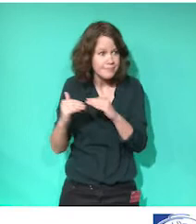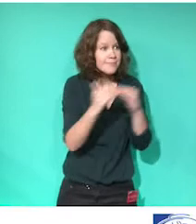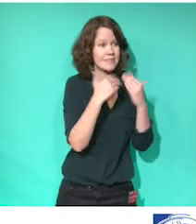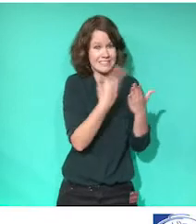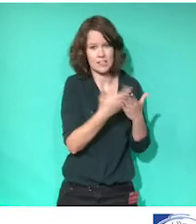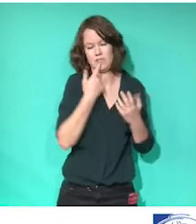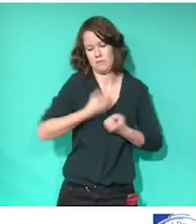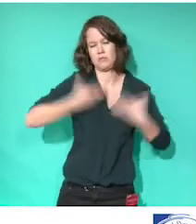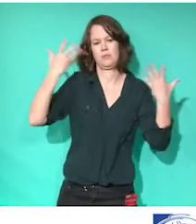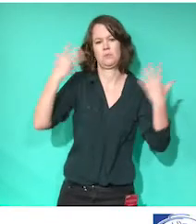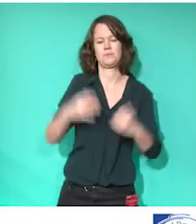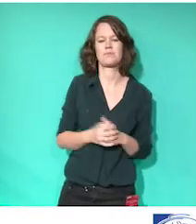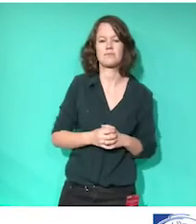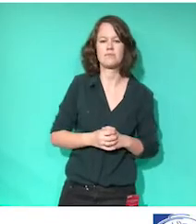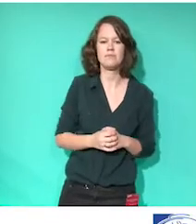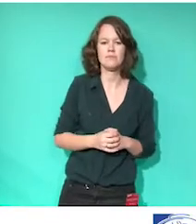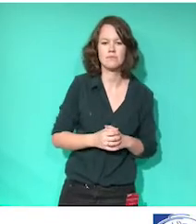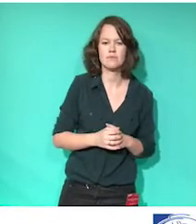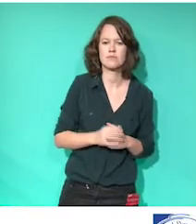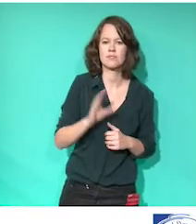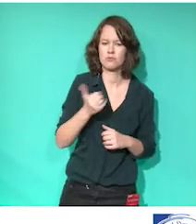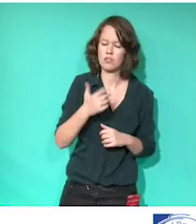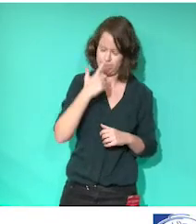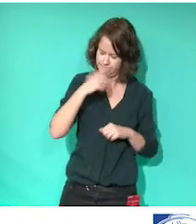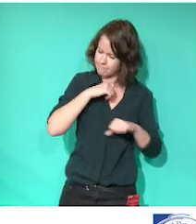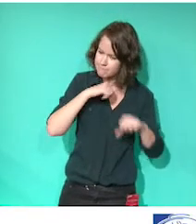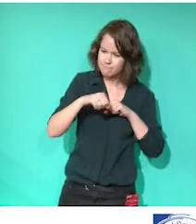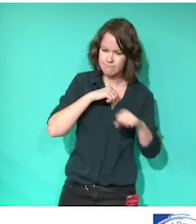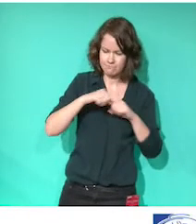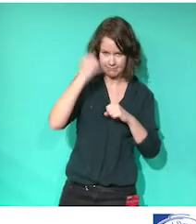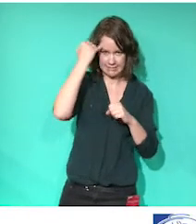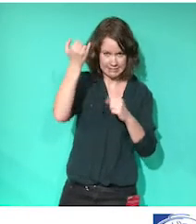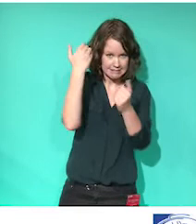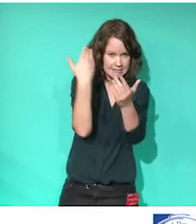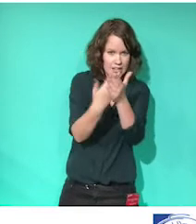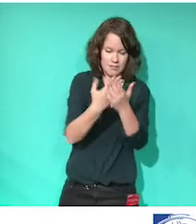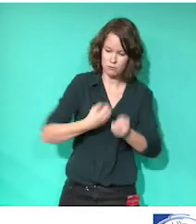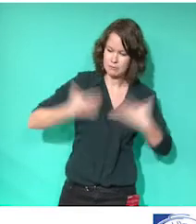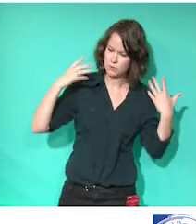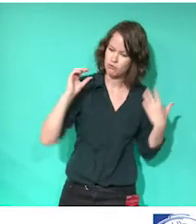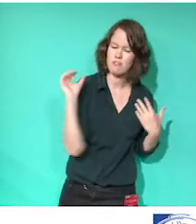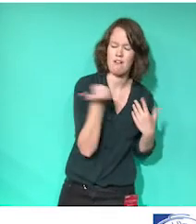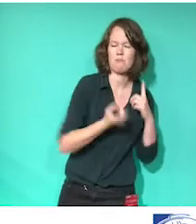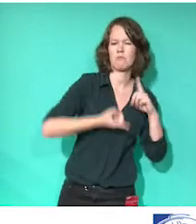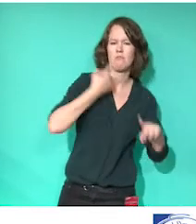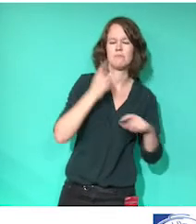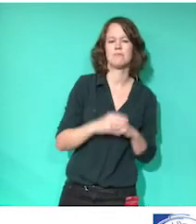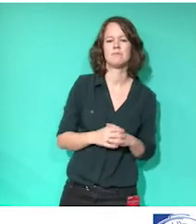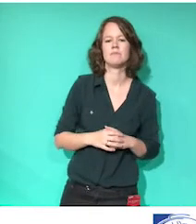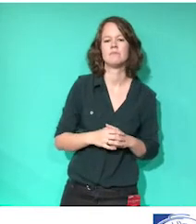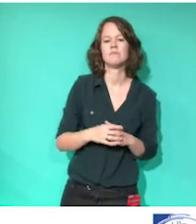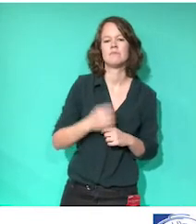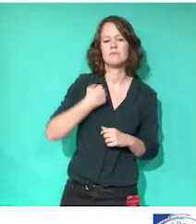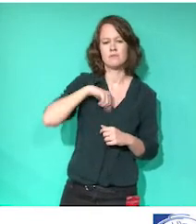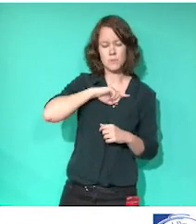Nous aurons donc à cœur de poursuivre cette mobilisation dans cette perspective. À court terme, le réseau tissé par